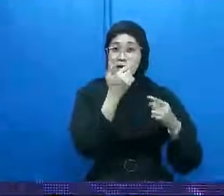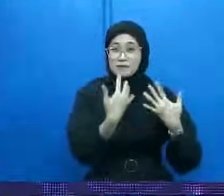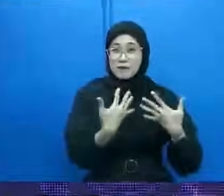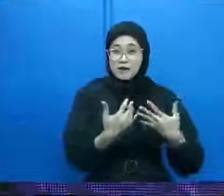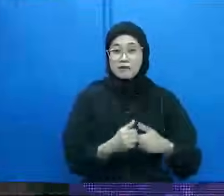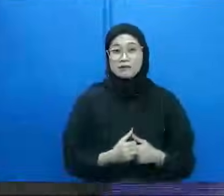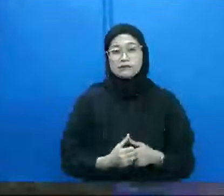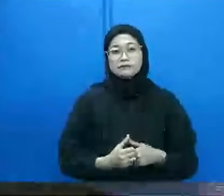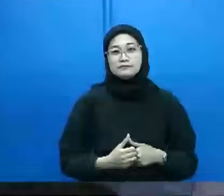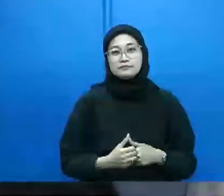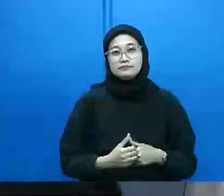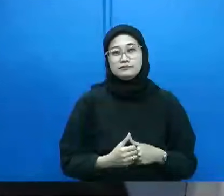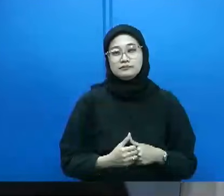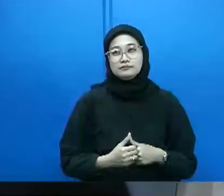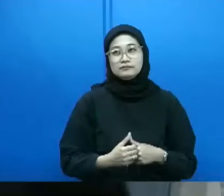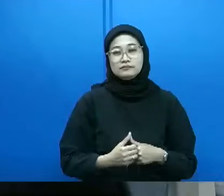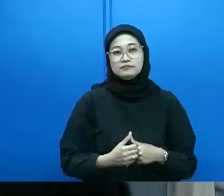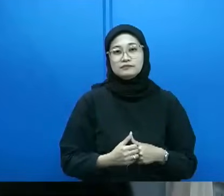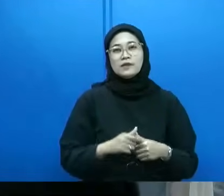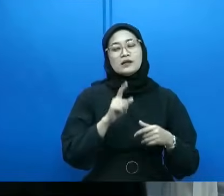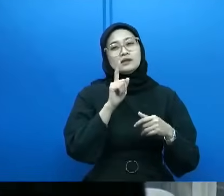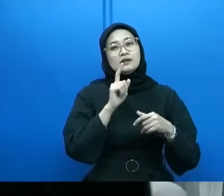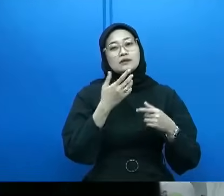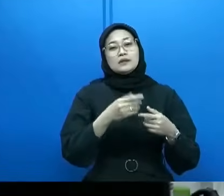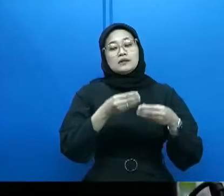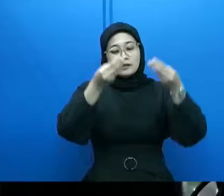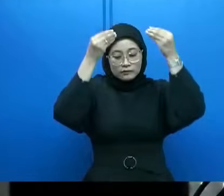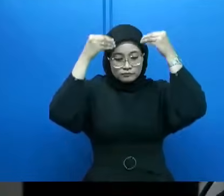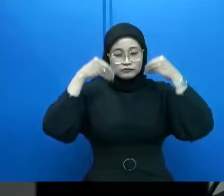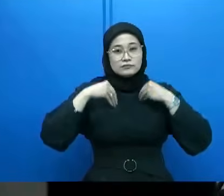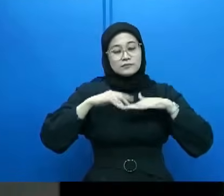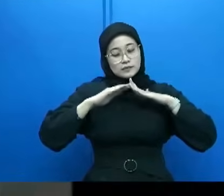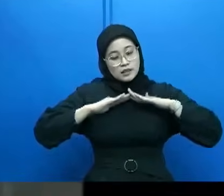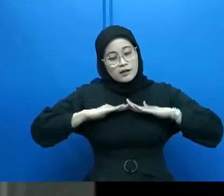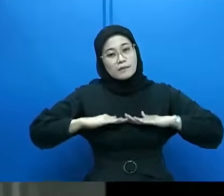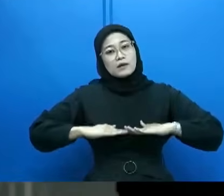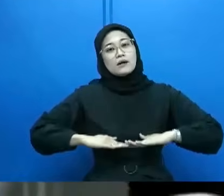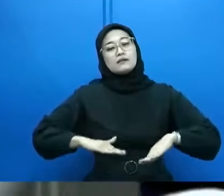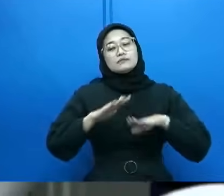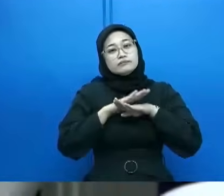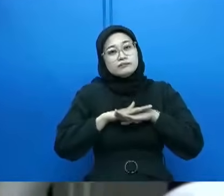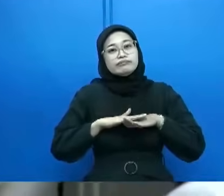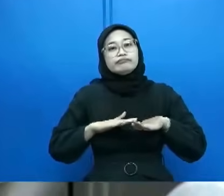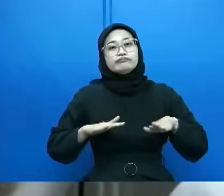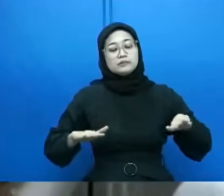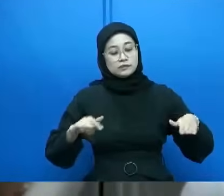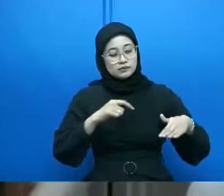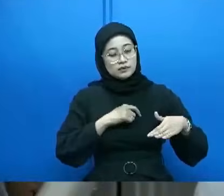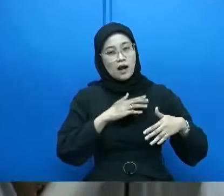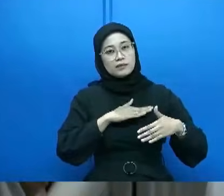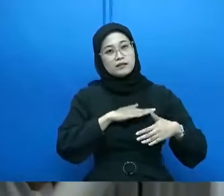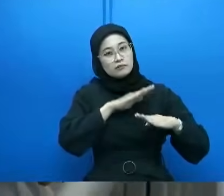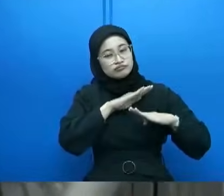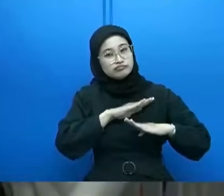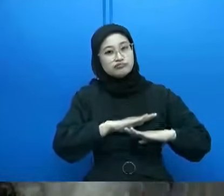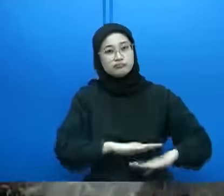Sah, kelapangan, kedamaian, ketentraman, ketenangan dalam hati. Di mana sah yang